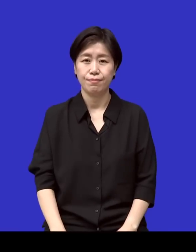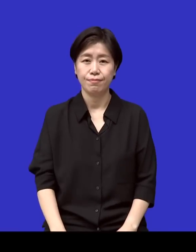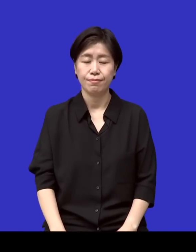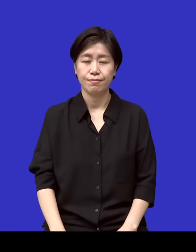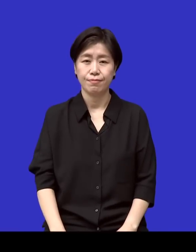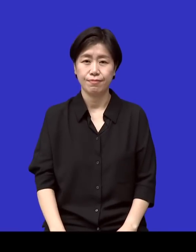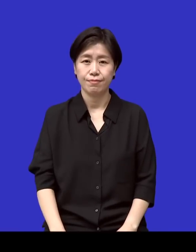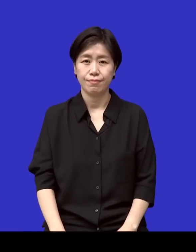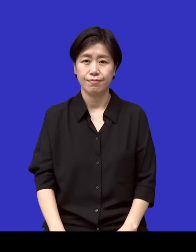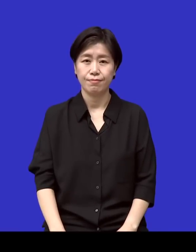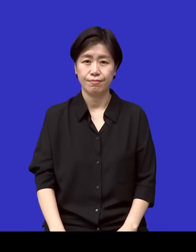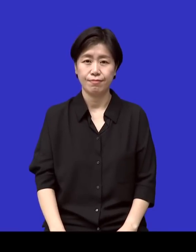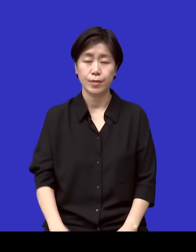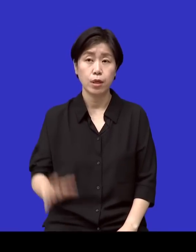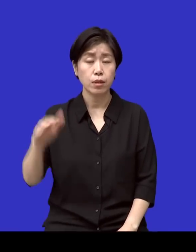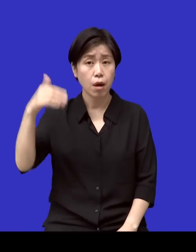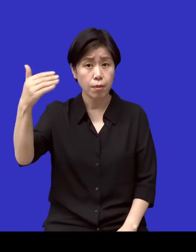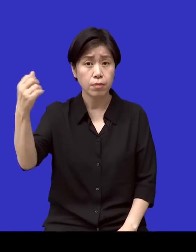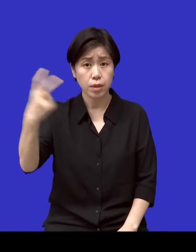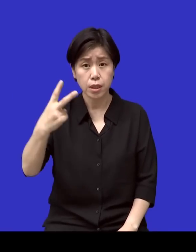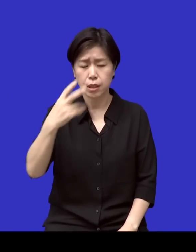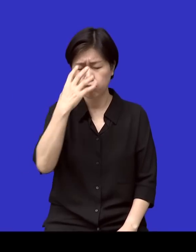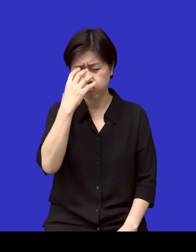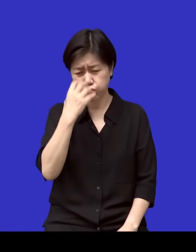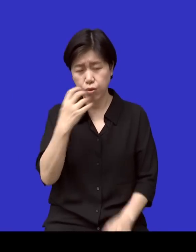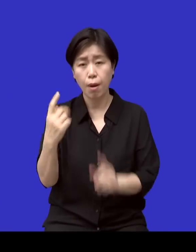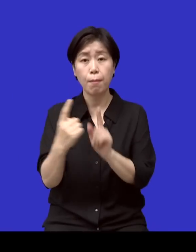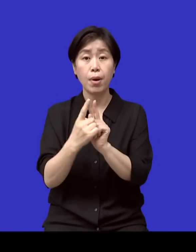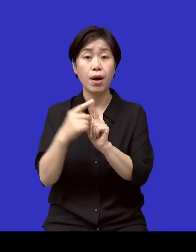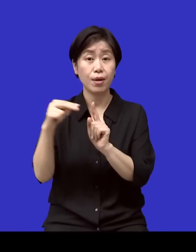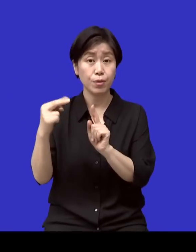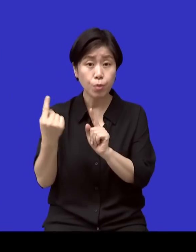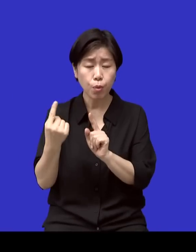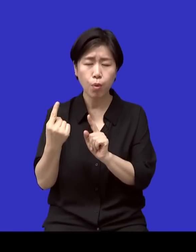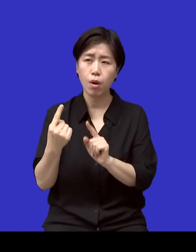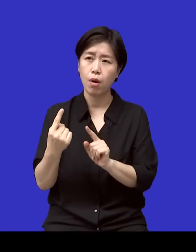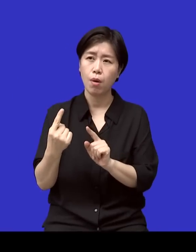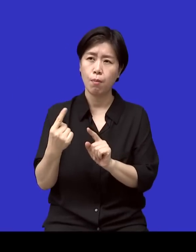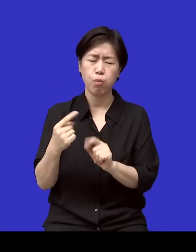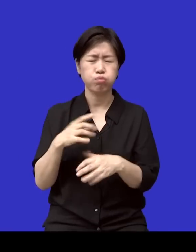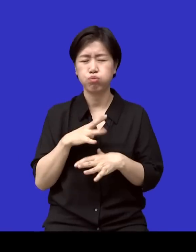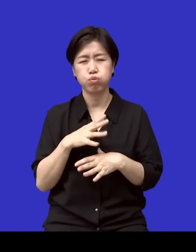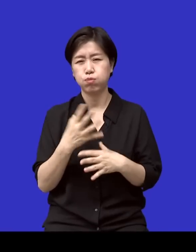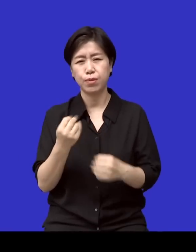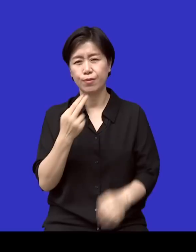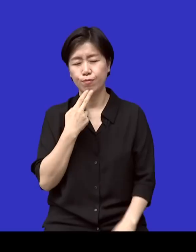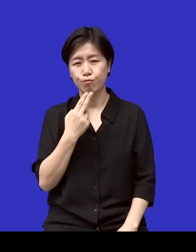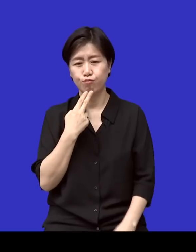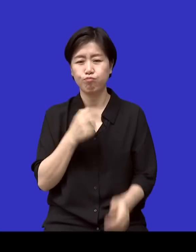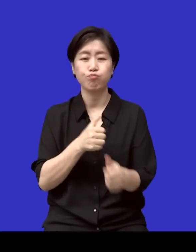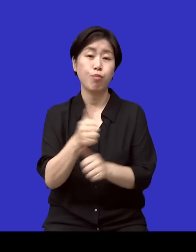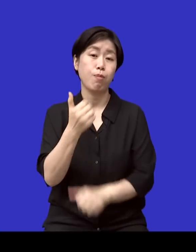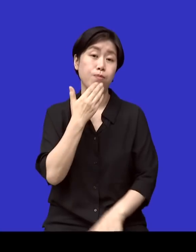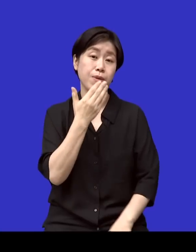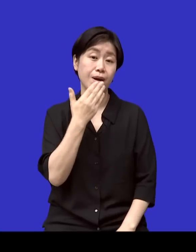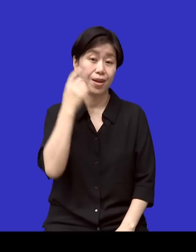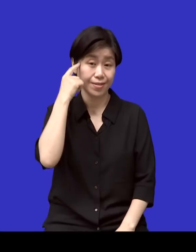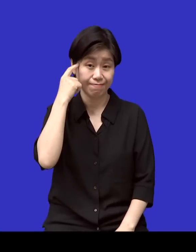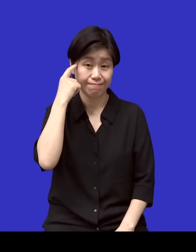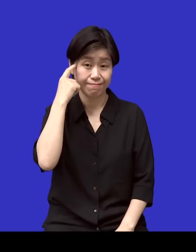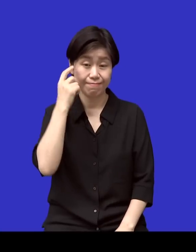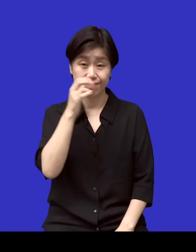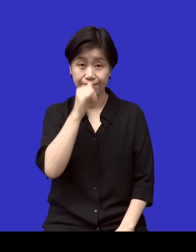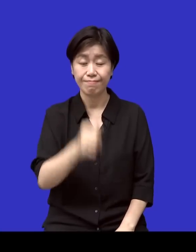네, 아무래도 다음 슬럼프가 와도 네. 좀 덜 무서울 것 같아요. 이렇게 내가 극복을 하면 될 것 같아서.